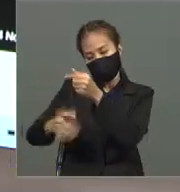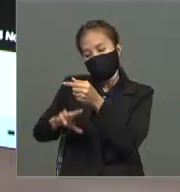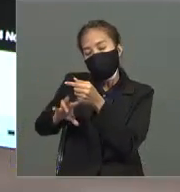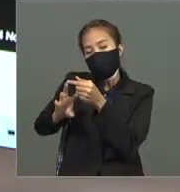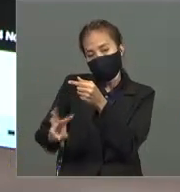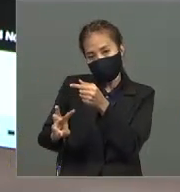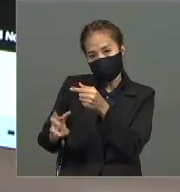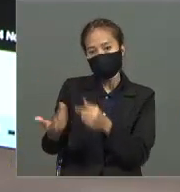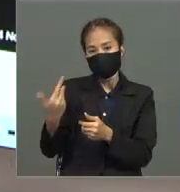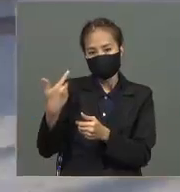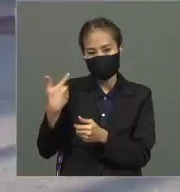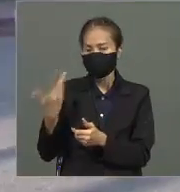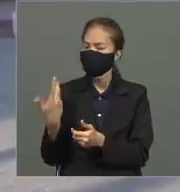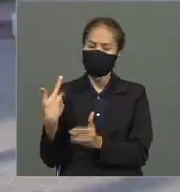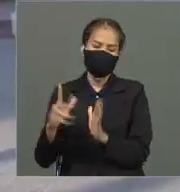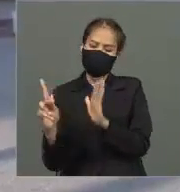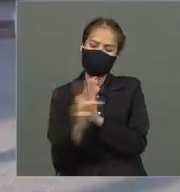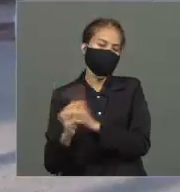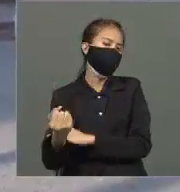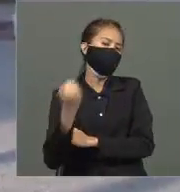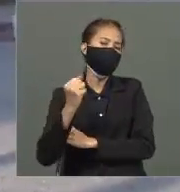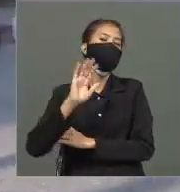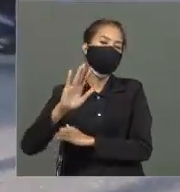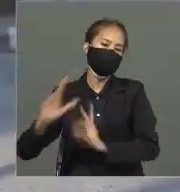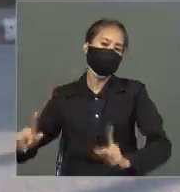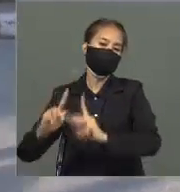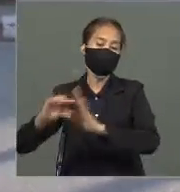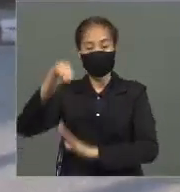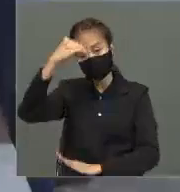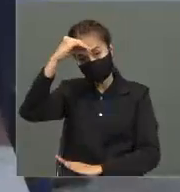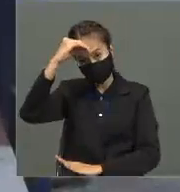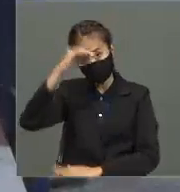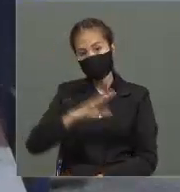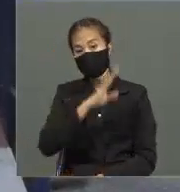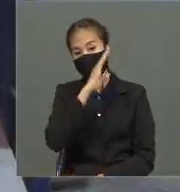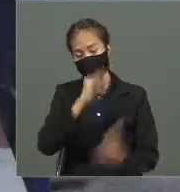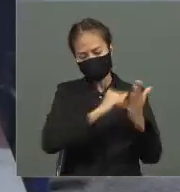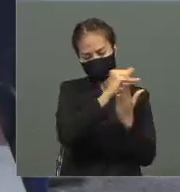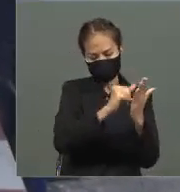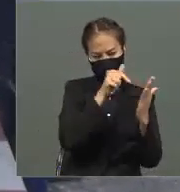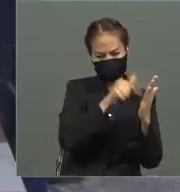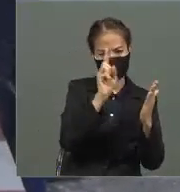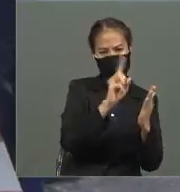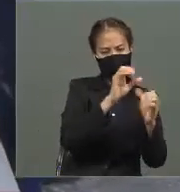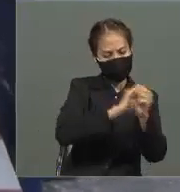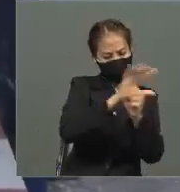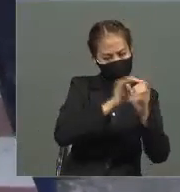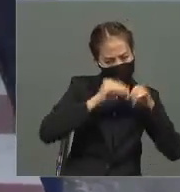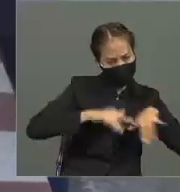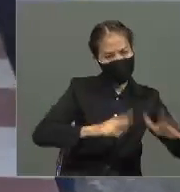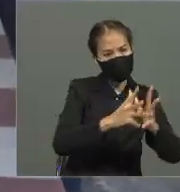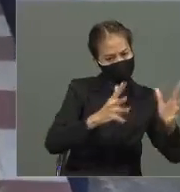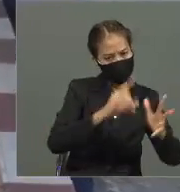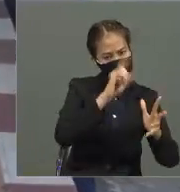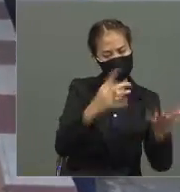มาตรการเข้มสำหรับสถานศึกษาโดยเคร่งครัดโดยพื้นที่ที่มีนามพระบาทเป็นวงกว้างนะครับให้ปฏิบัติตามแนวทางคณะกรรมการโรคติด